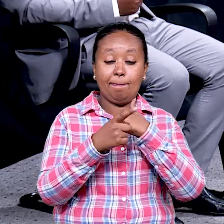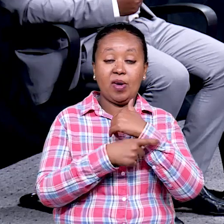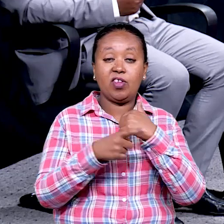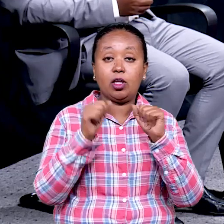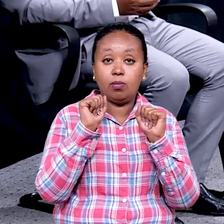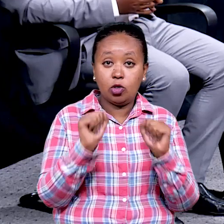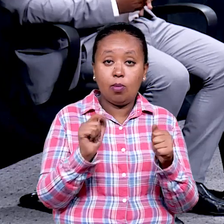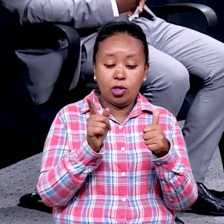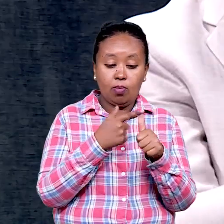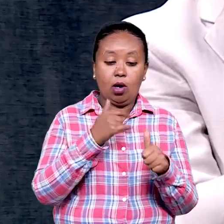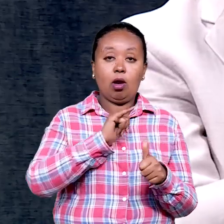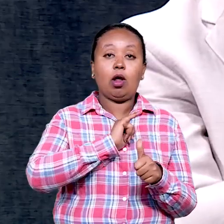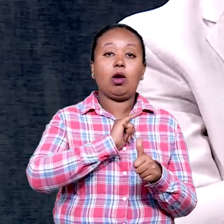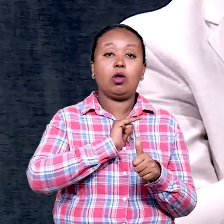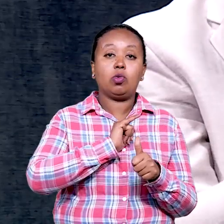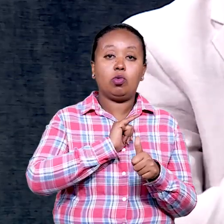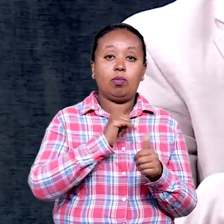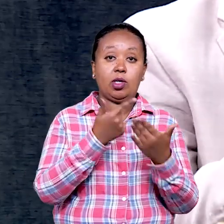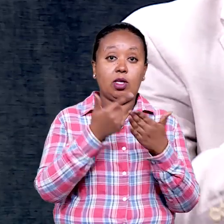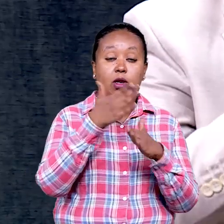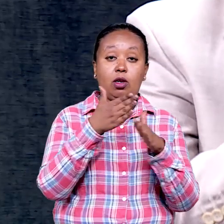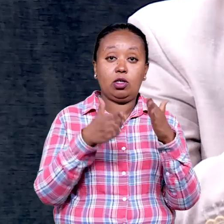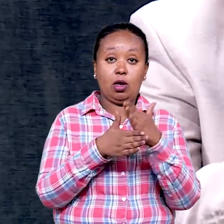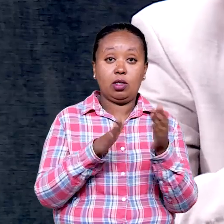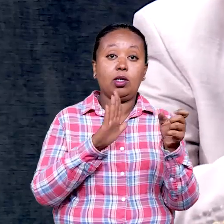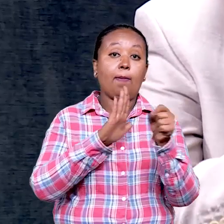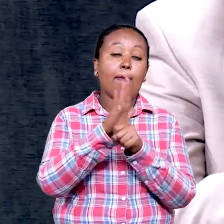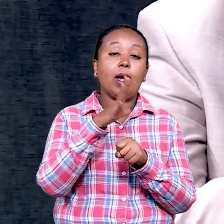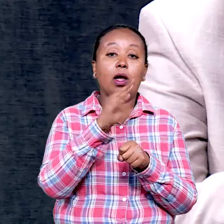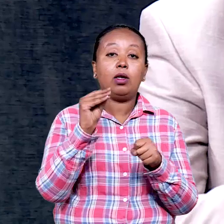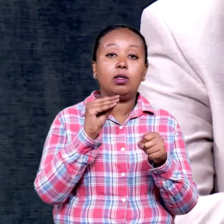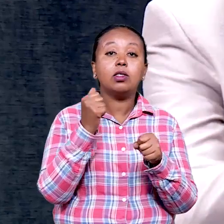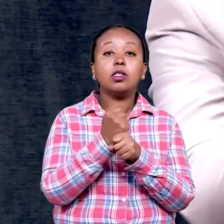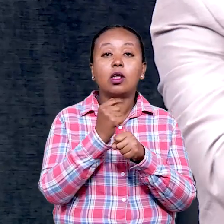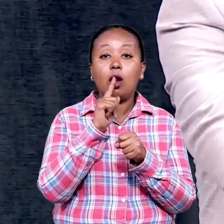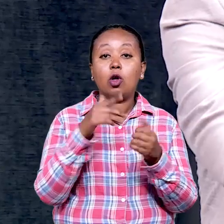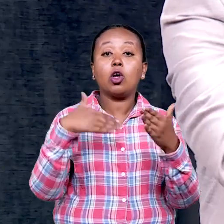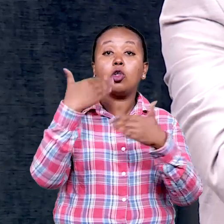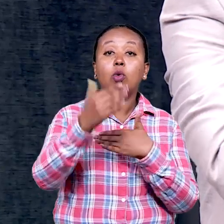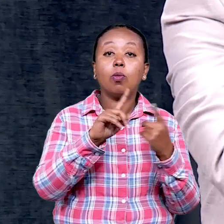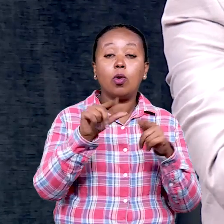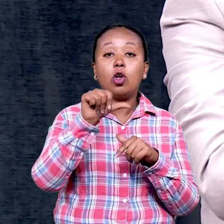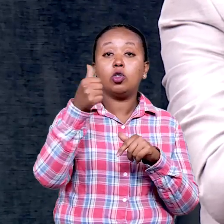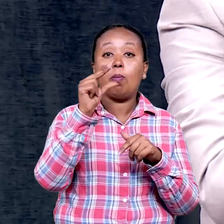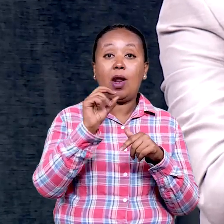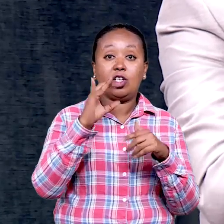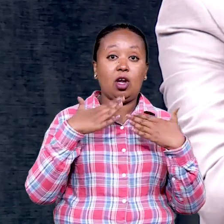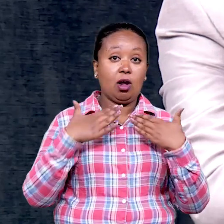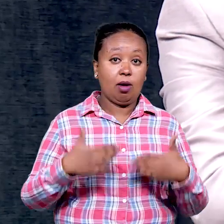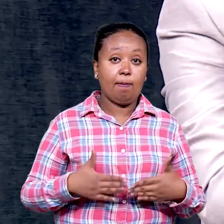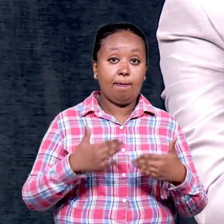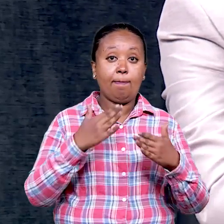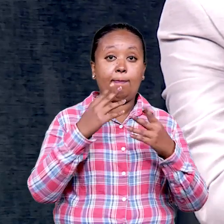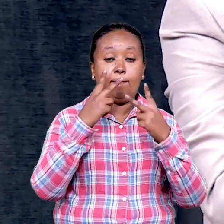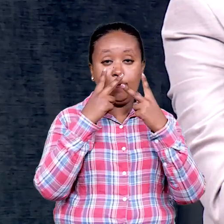መፈተንም የሚችለው መጀመሪያ ራሱ በዛ ደረጃ ሲበቃና ሲሰራ ቀጥሎ ሌሎች ባለድርሻ